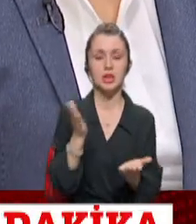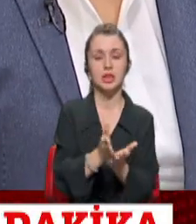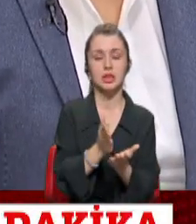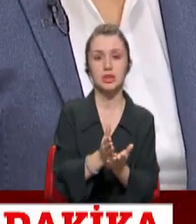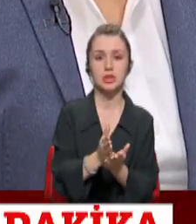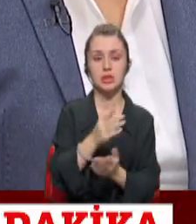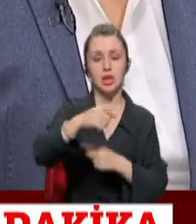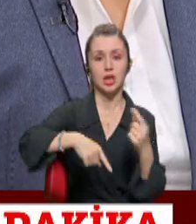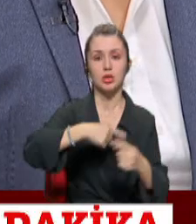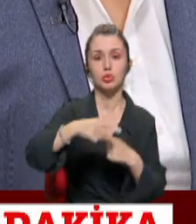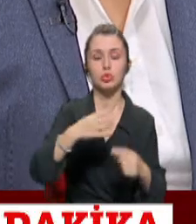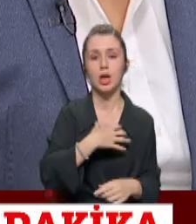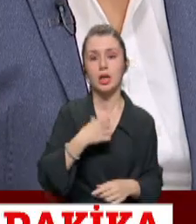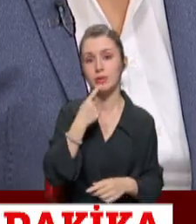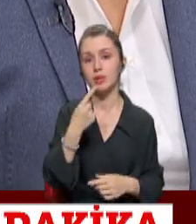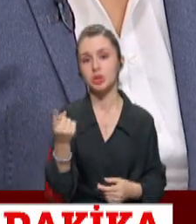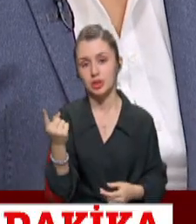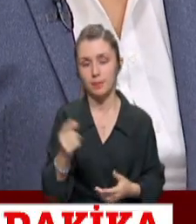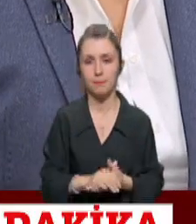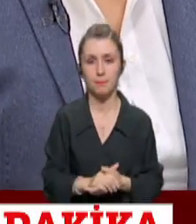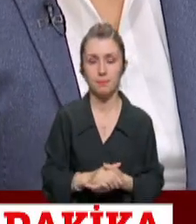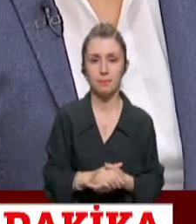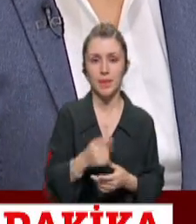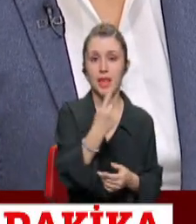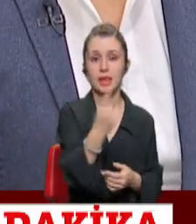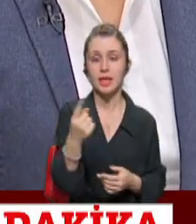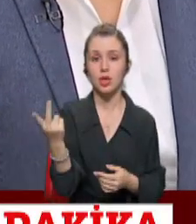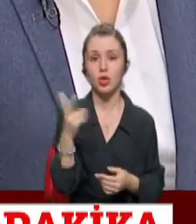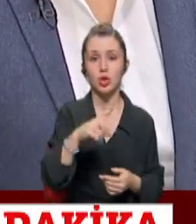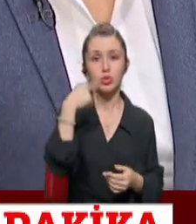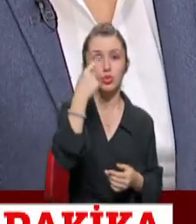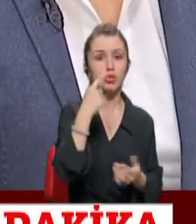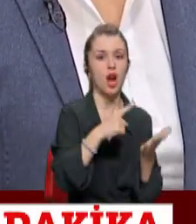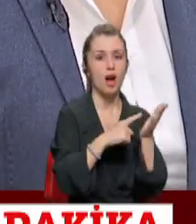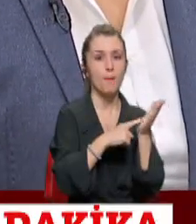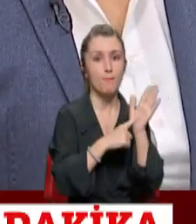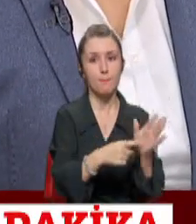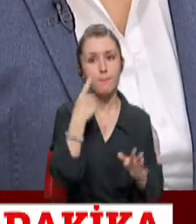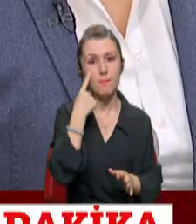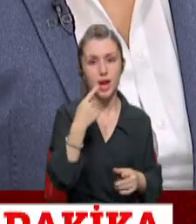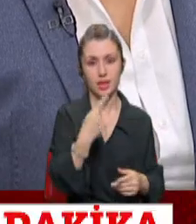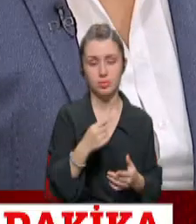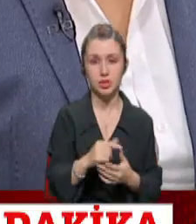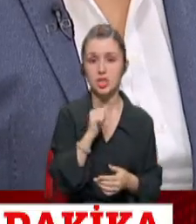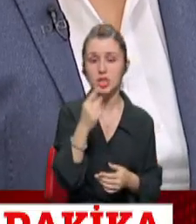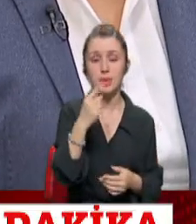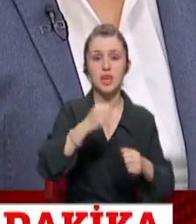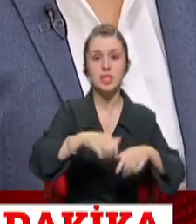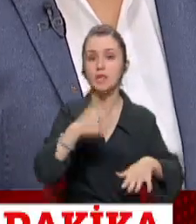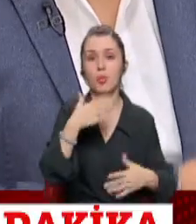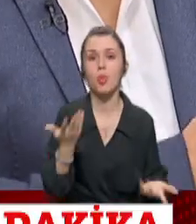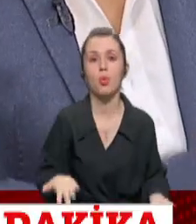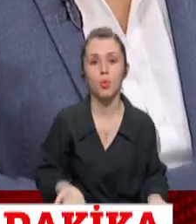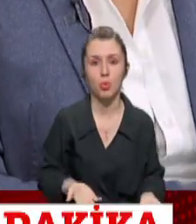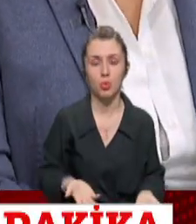cenazesini arıyoruz. Anneme denmiş ki işte tek tek ölülerin yüzünü açıp bakacaksınız demiş. Yani hiçbir sistem yok ya.